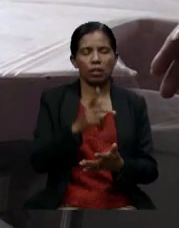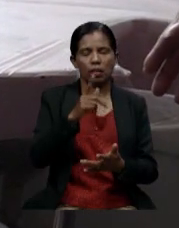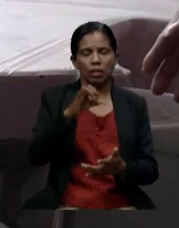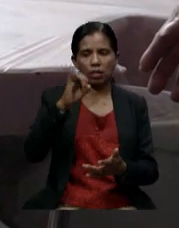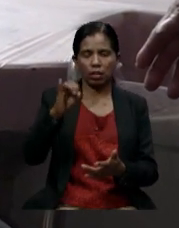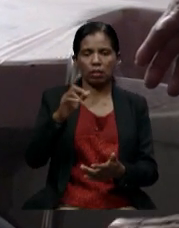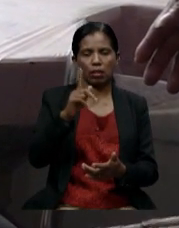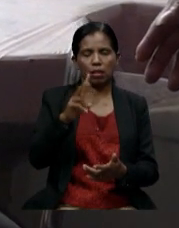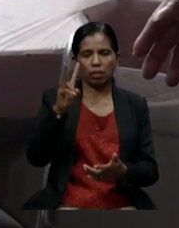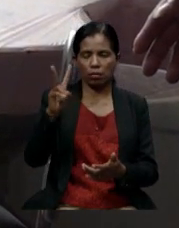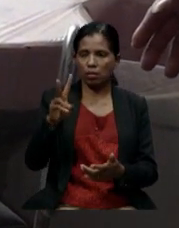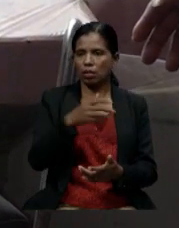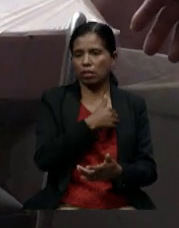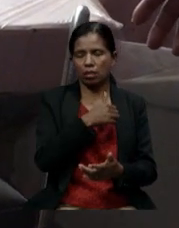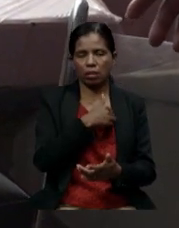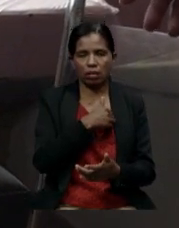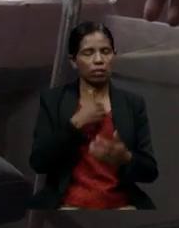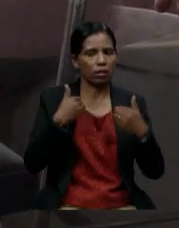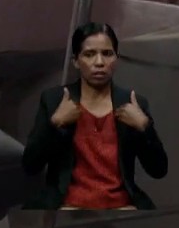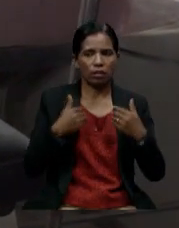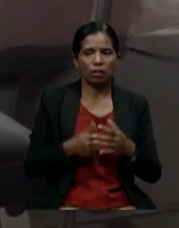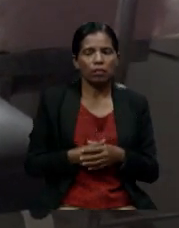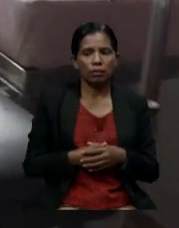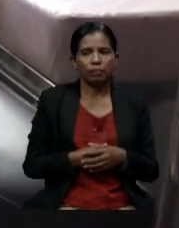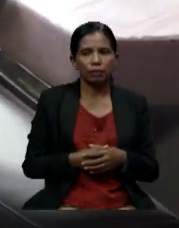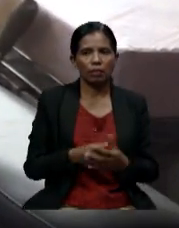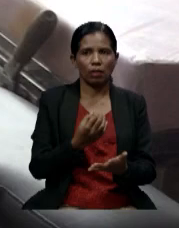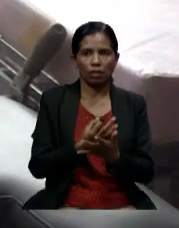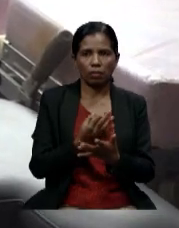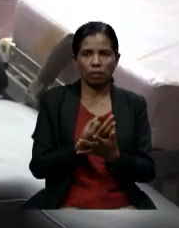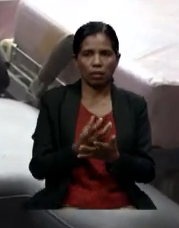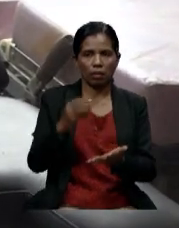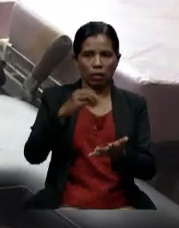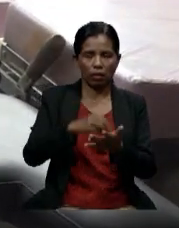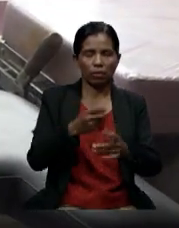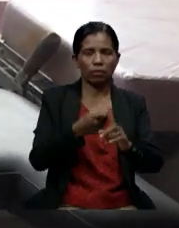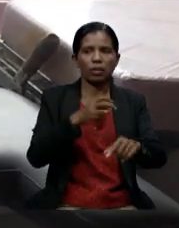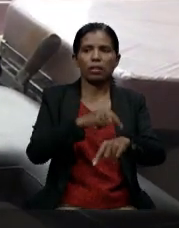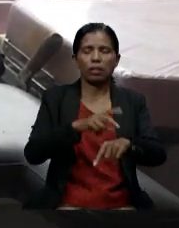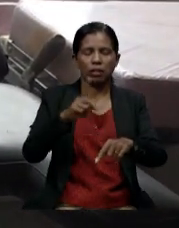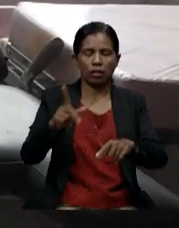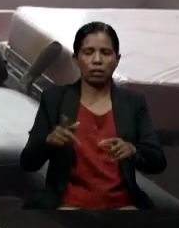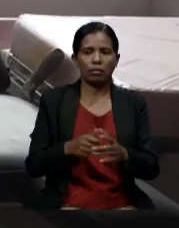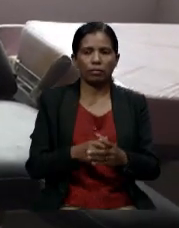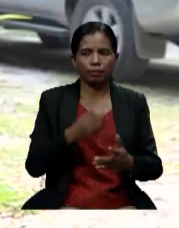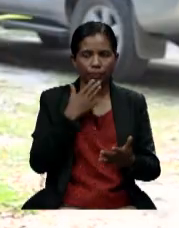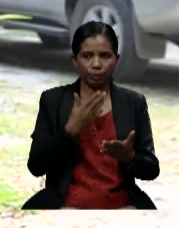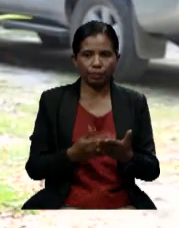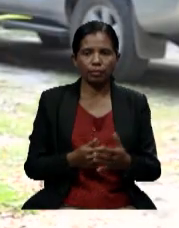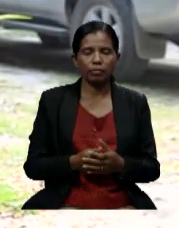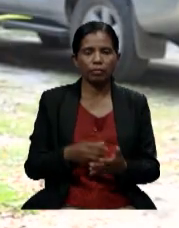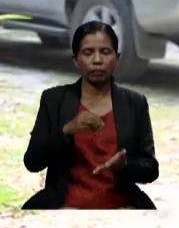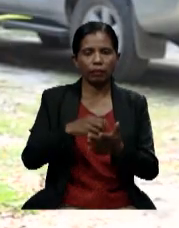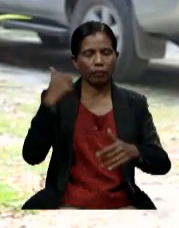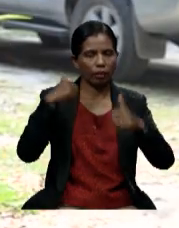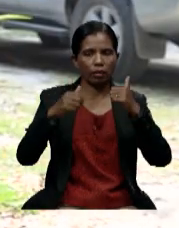dua, ki ketiga itu sida ku sai. I orçamento ne memang kalau kau nasional ne bulu program budget. Ne aloka ba aktivitas